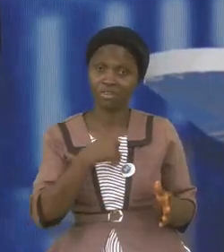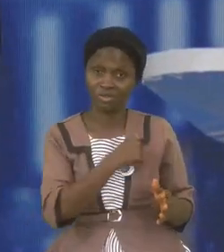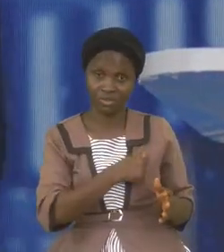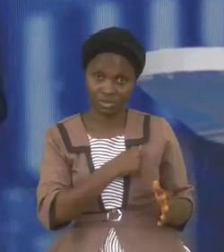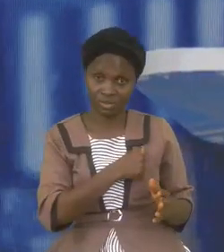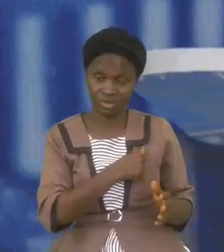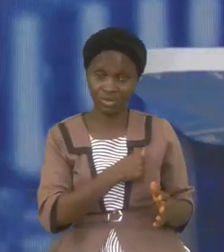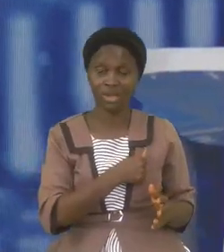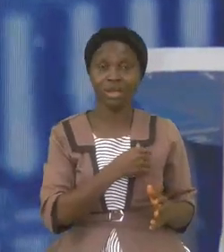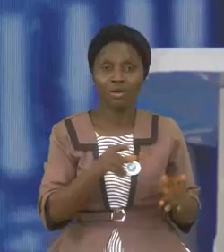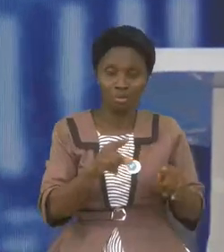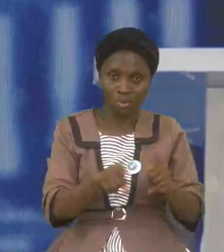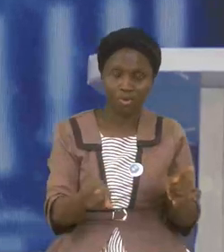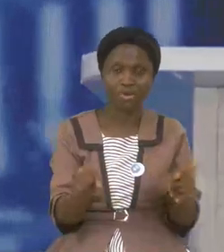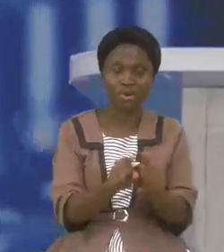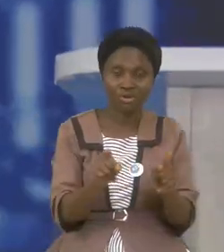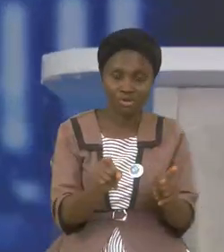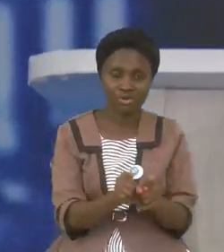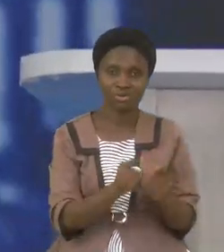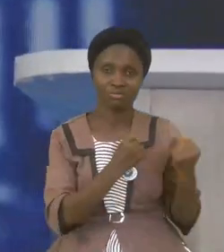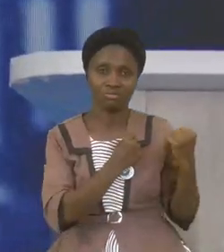courageux, quoique sympathique,